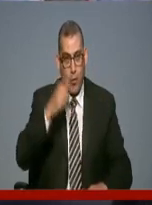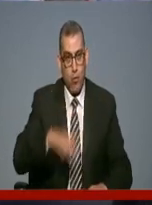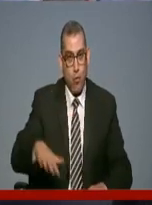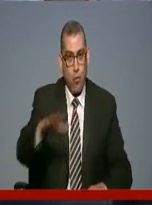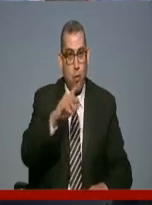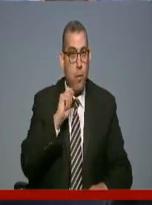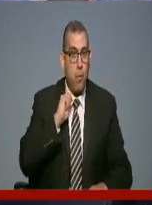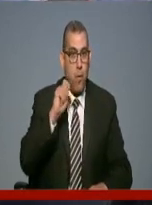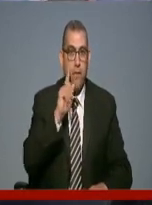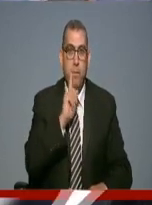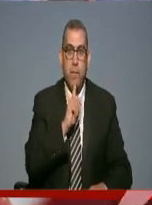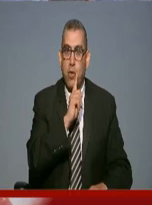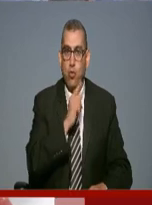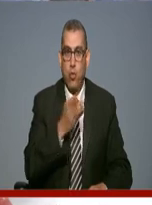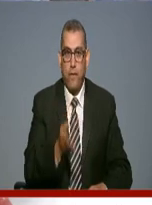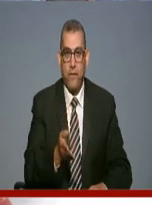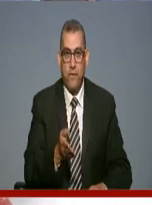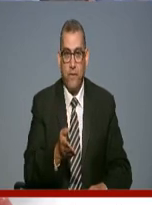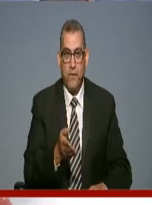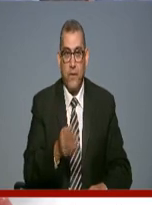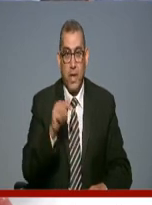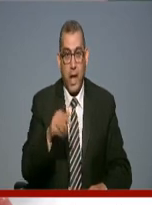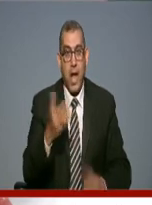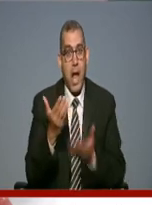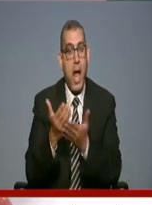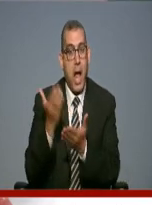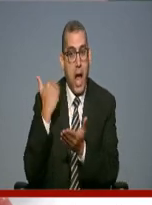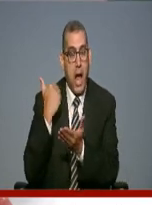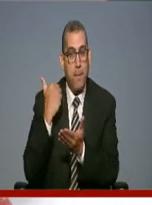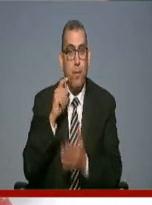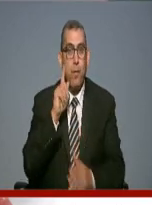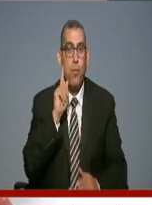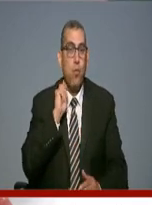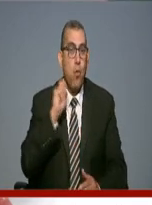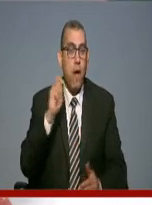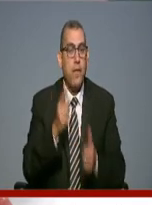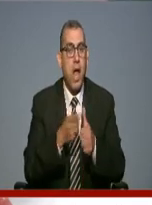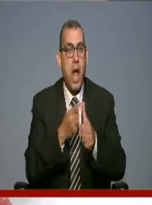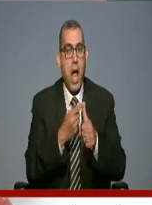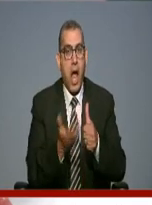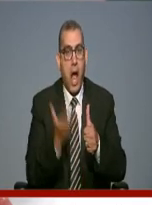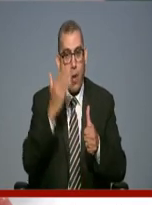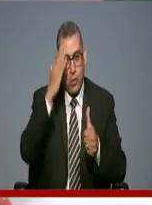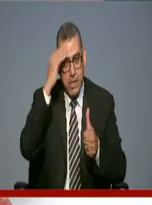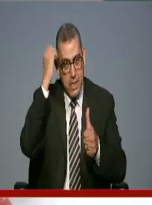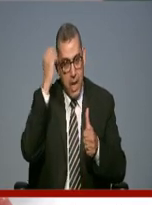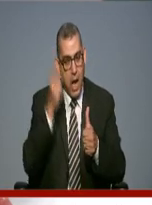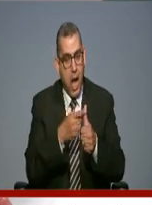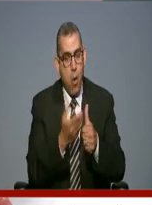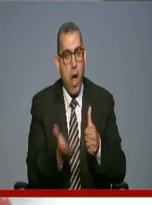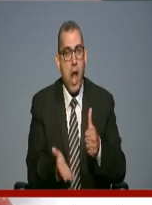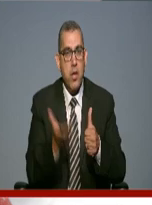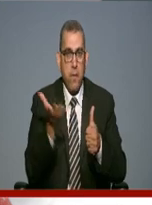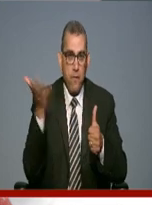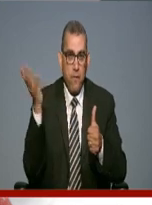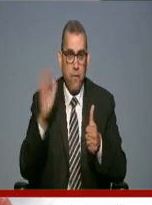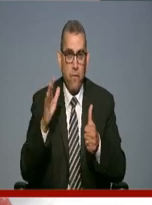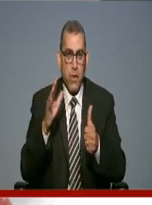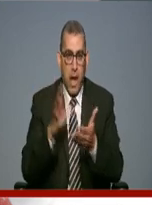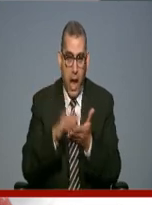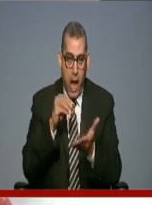محافظة بني سويف، واللي كانت من أوائل محافظات الصعيد اللي ليها نصيب كبير في المرحلة